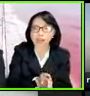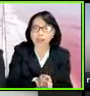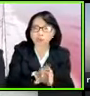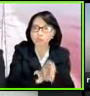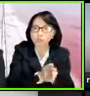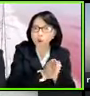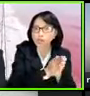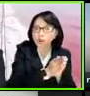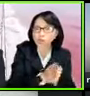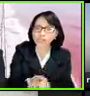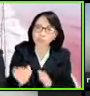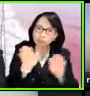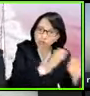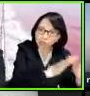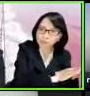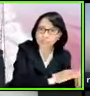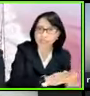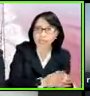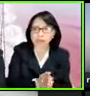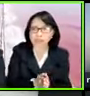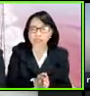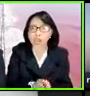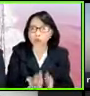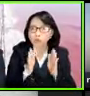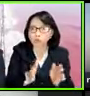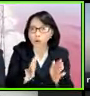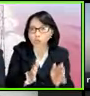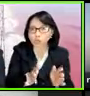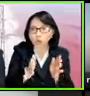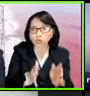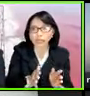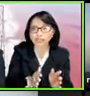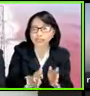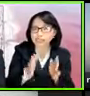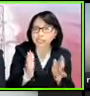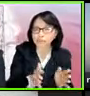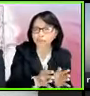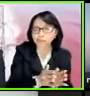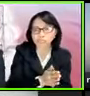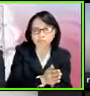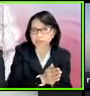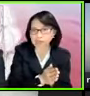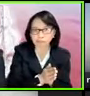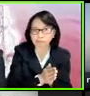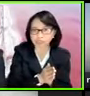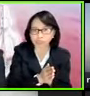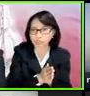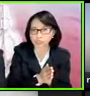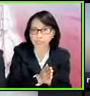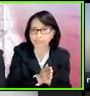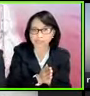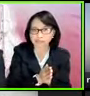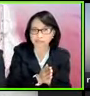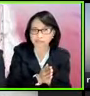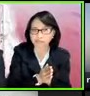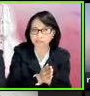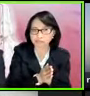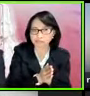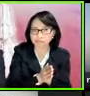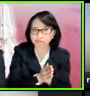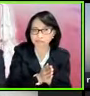Allah untuk orang-orang yang belum diselamatkan untuk orang-orang yang tidak mempunyai pengharapan di dunia